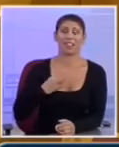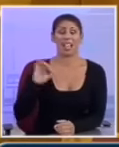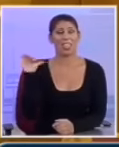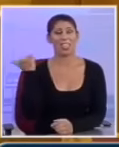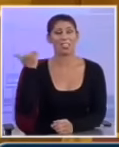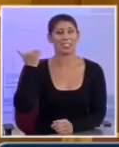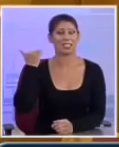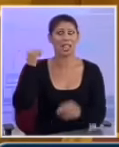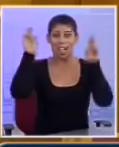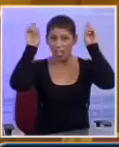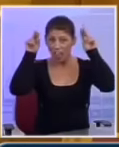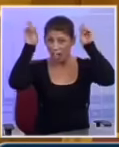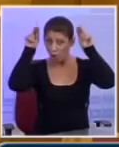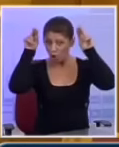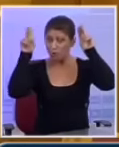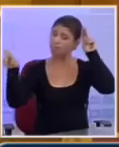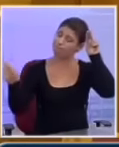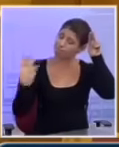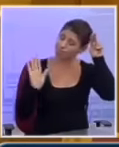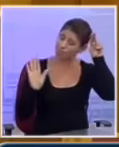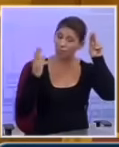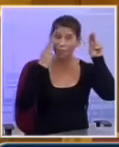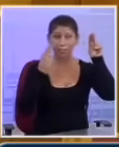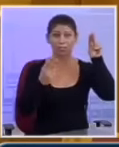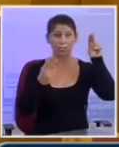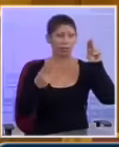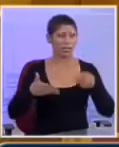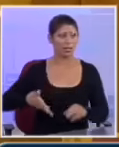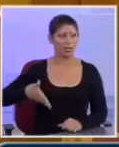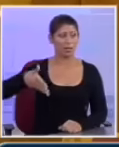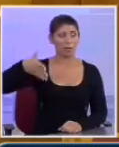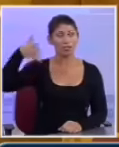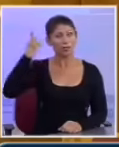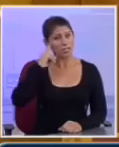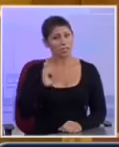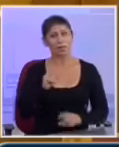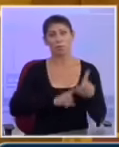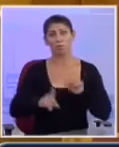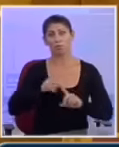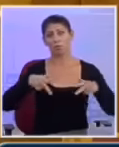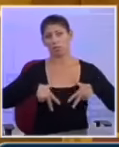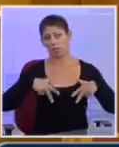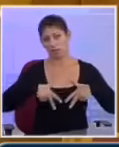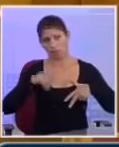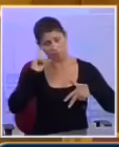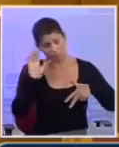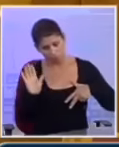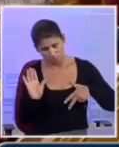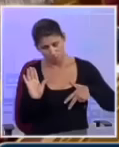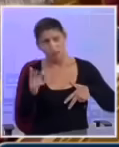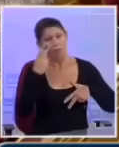εχθές, θα φανεί ποιος είναι ο λαγός. Με το Μητσοτάκη ξέρουμε ποιος έκανε κυβέρνηση.